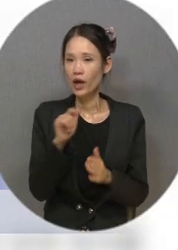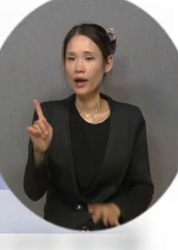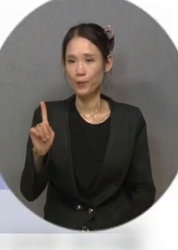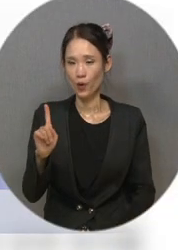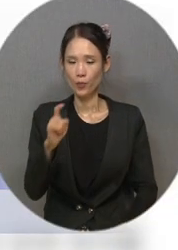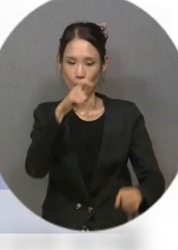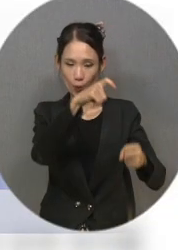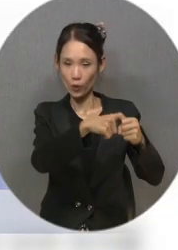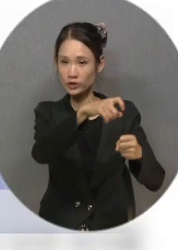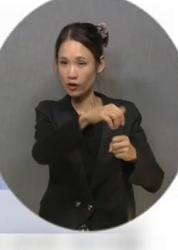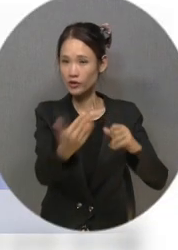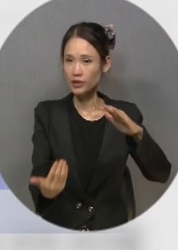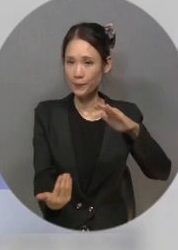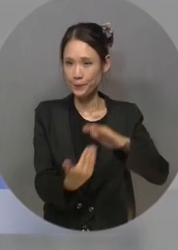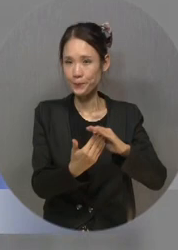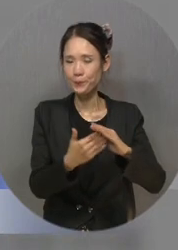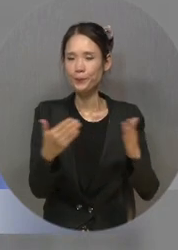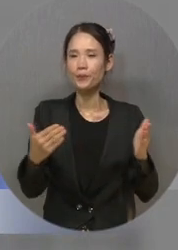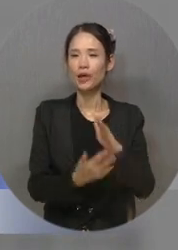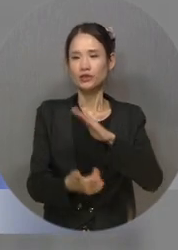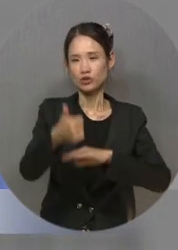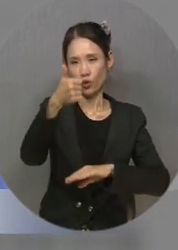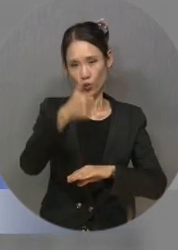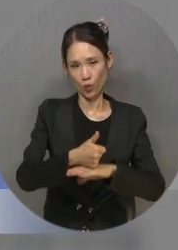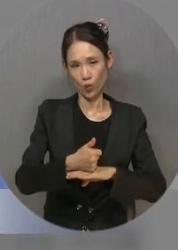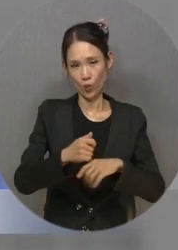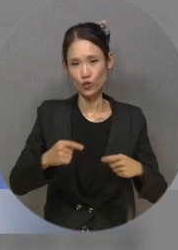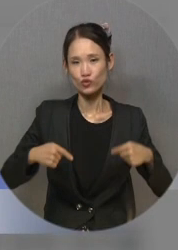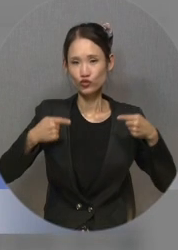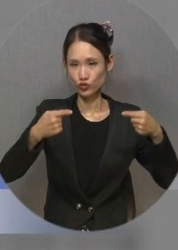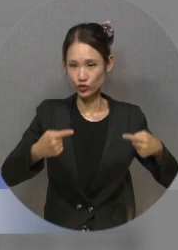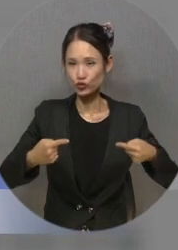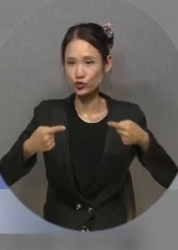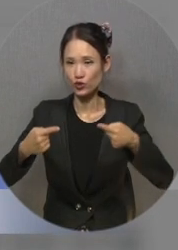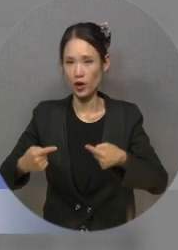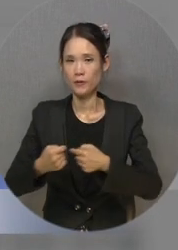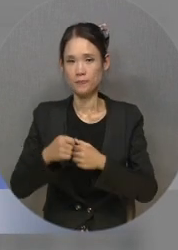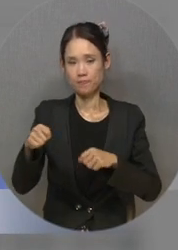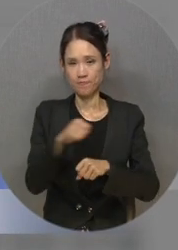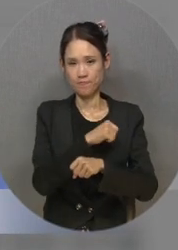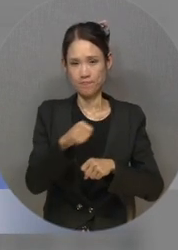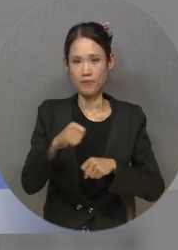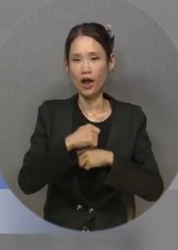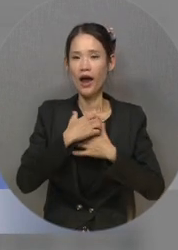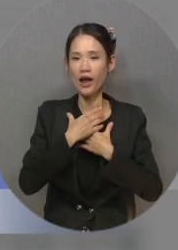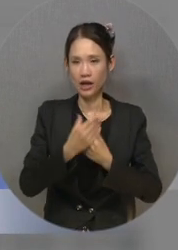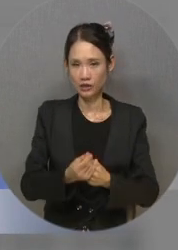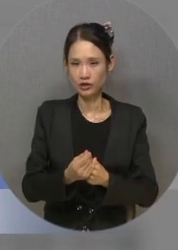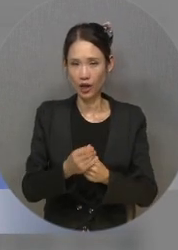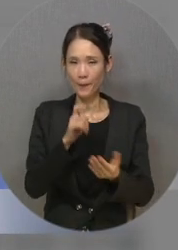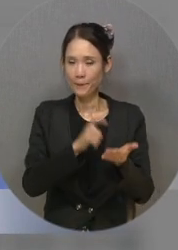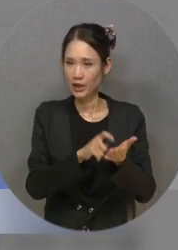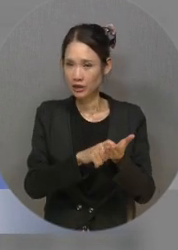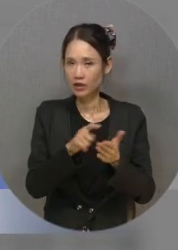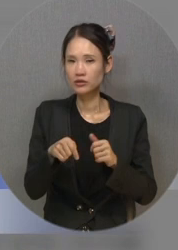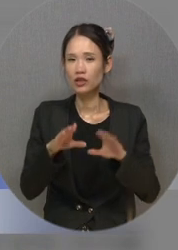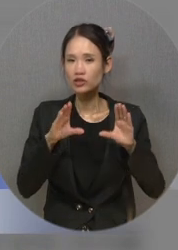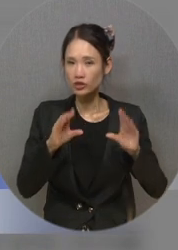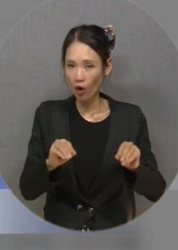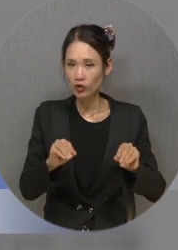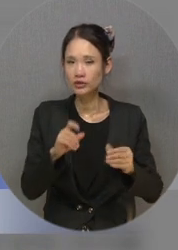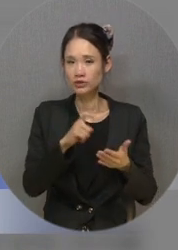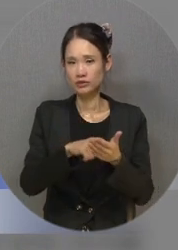목적지까지 도달 성공률 주행 경로 안전거리 유지 성능 비상 보호정제 기능 등 자율주행